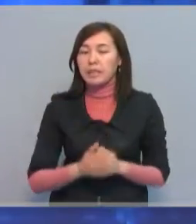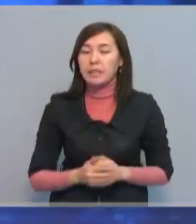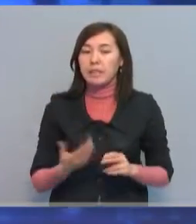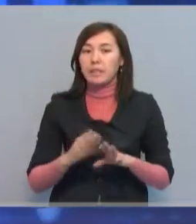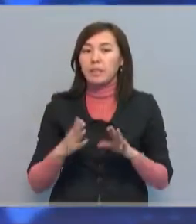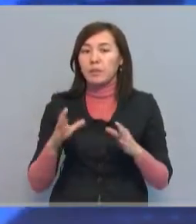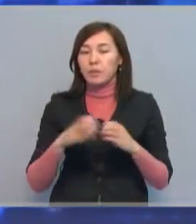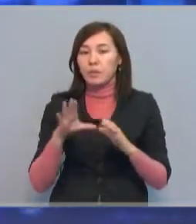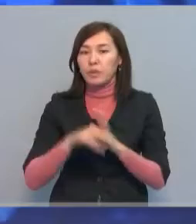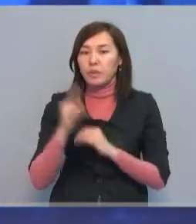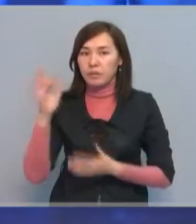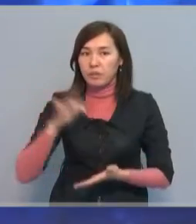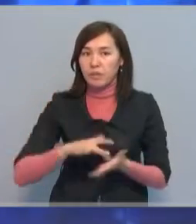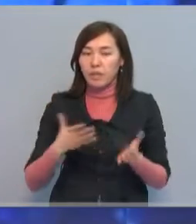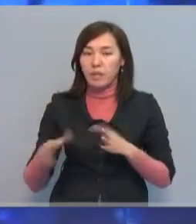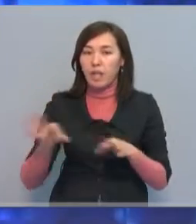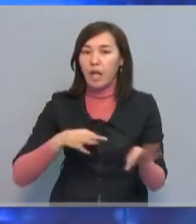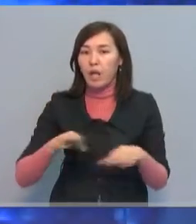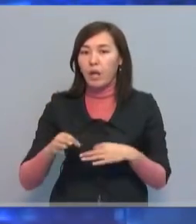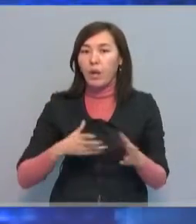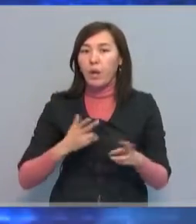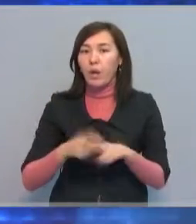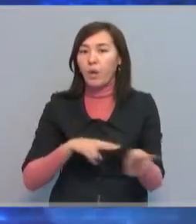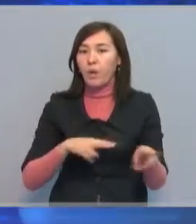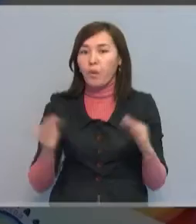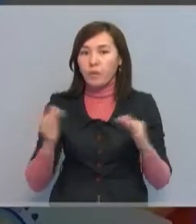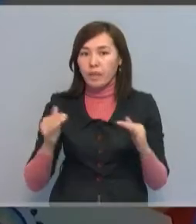В его состав входят и Шымкентский дорожно-транспортный колледж.